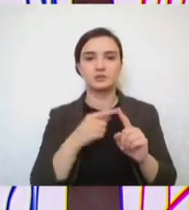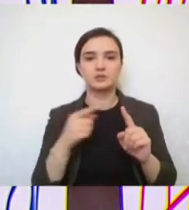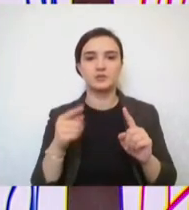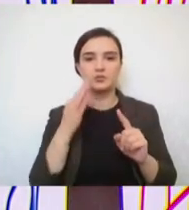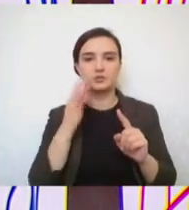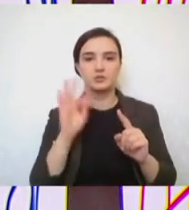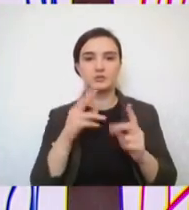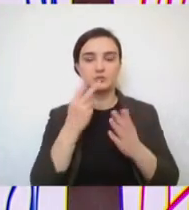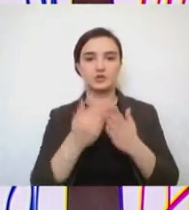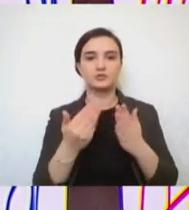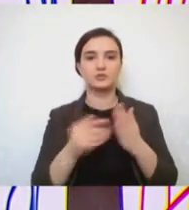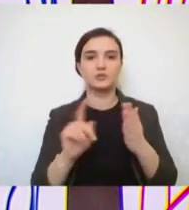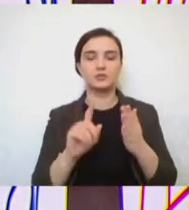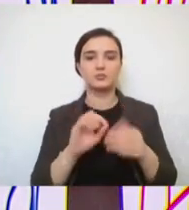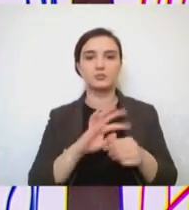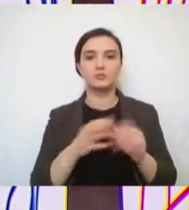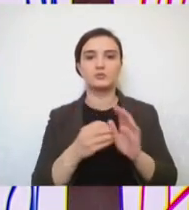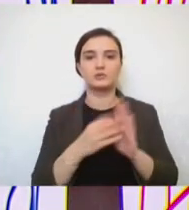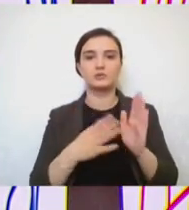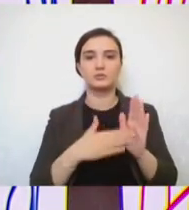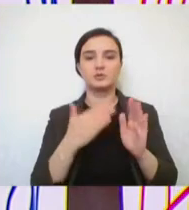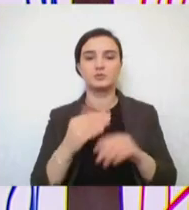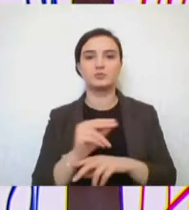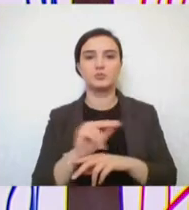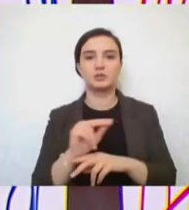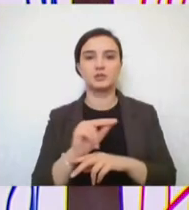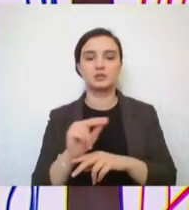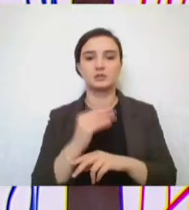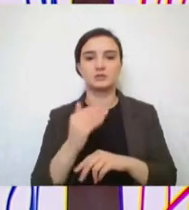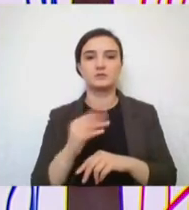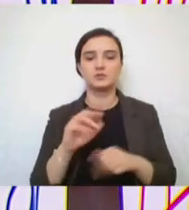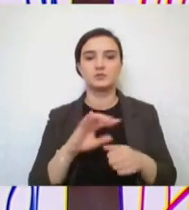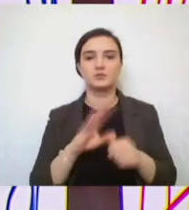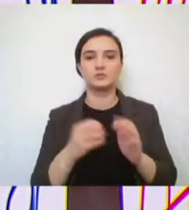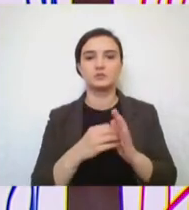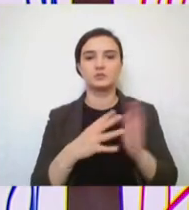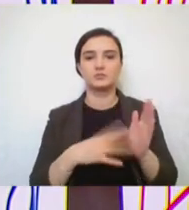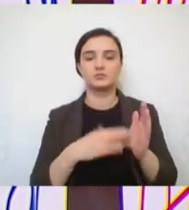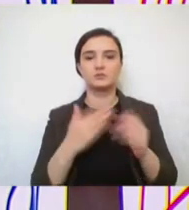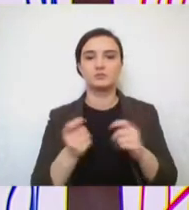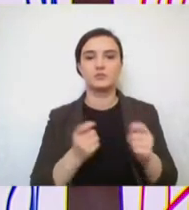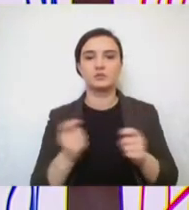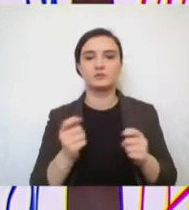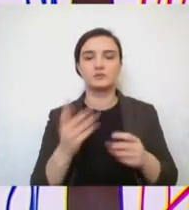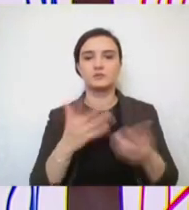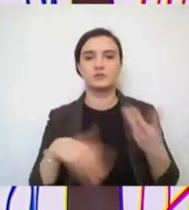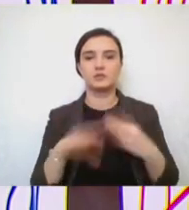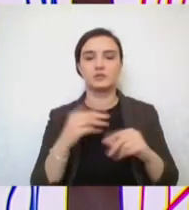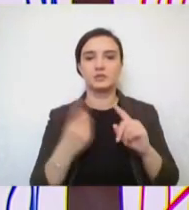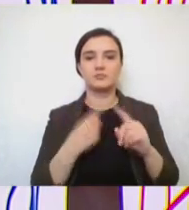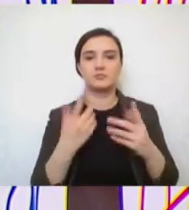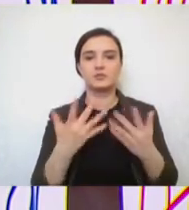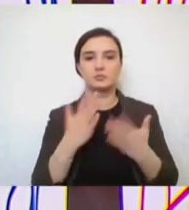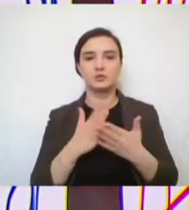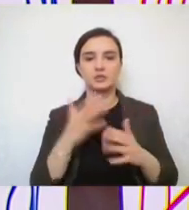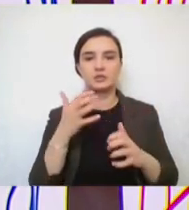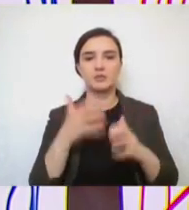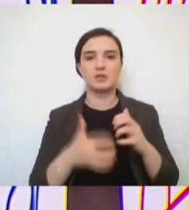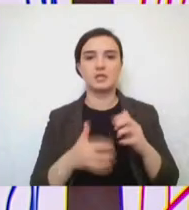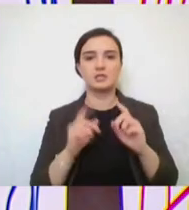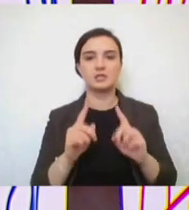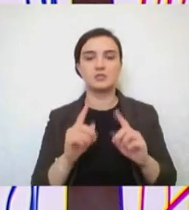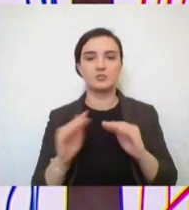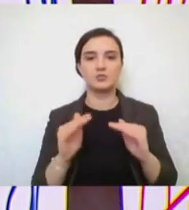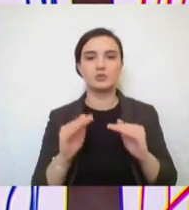რომ COVID-19-ის პროფილაქტიკისათვის და COVID-19-ის მართვისათვის ყველაზე ეფექტური არის დაბალანსებული